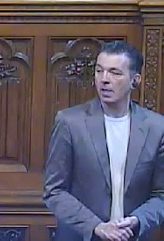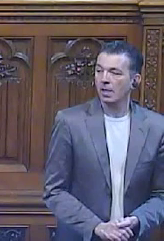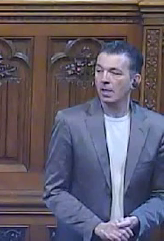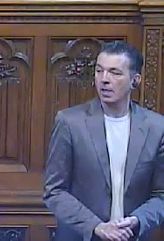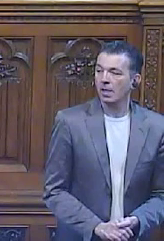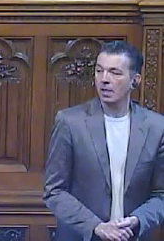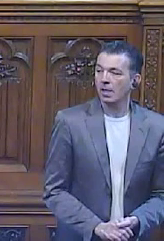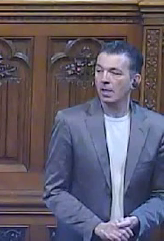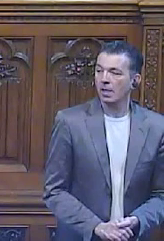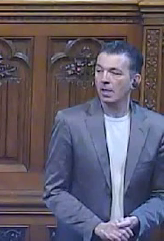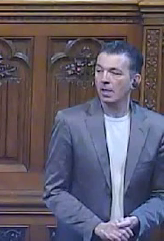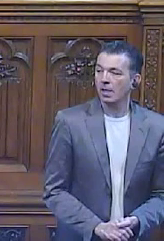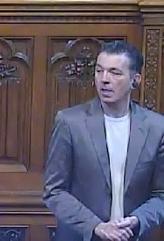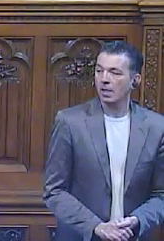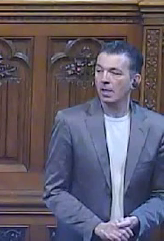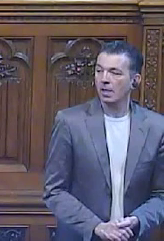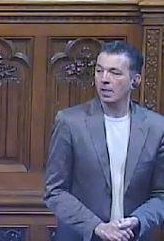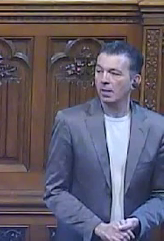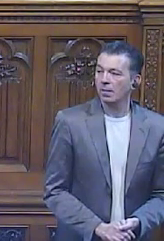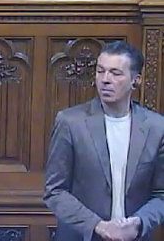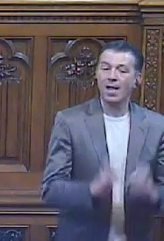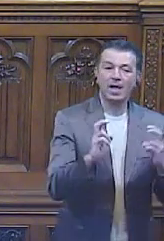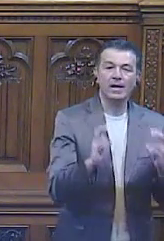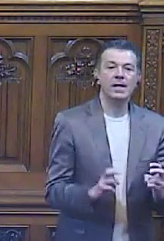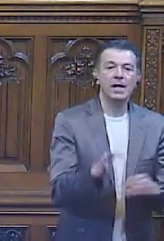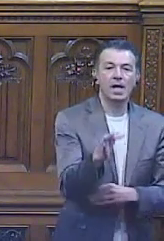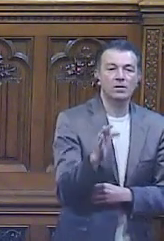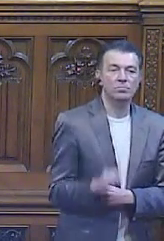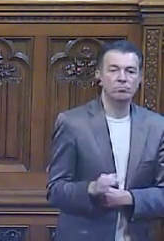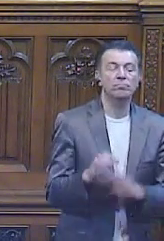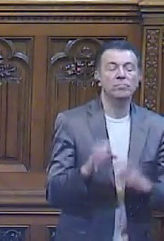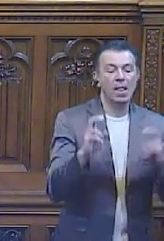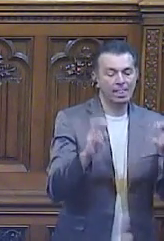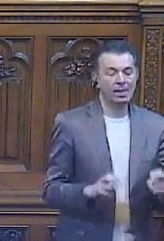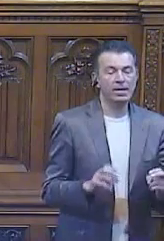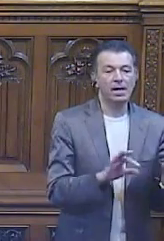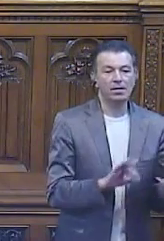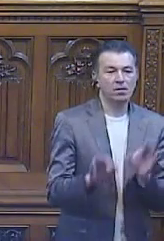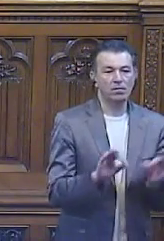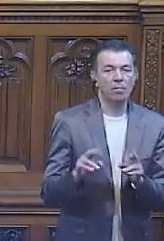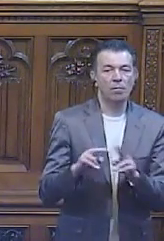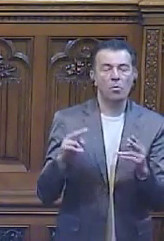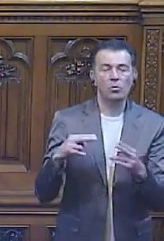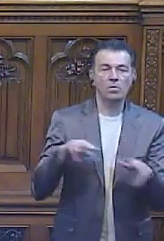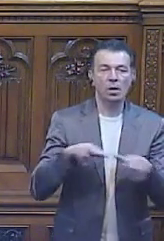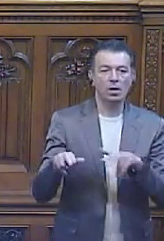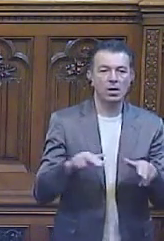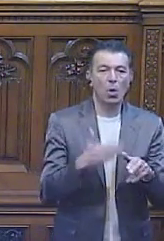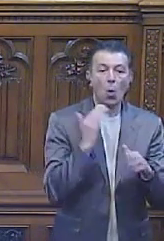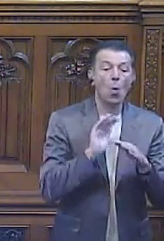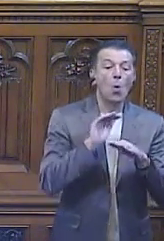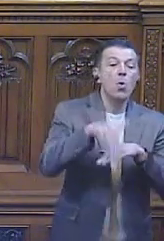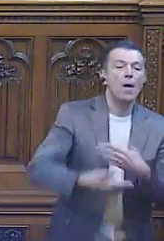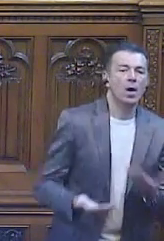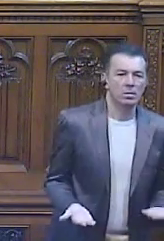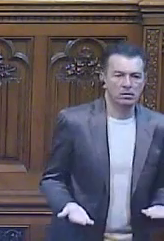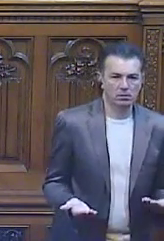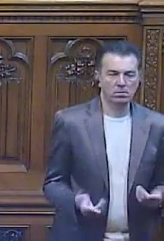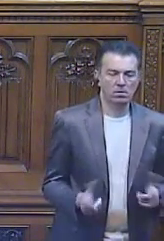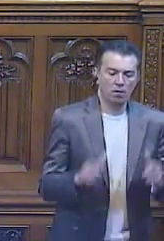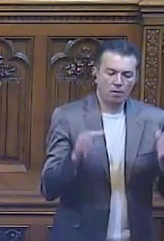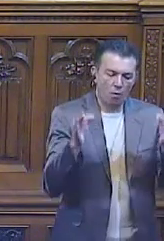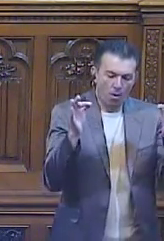ersetzen und dafür sorgen, dass die Niederlassungsquote gemäß Niederlassungsverordnung der Bundesregierung nicht überschritten wird. In